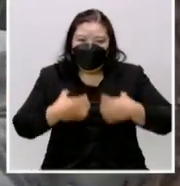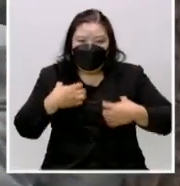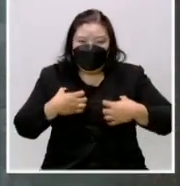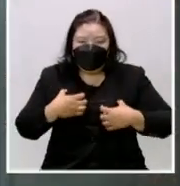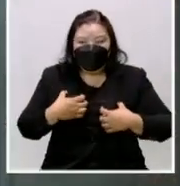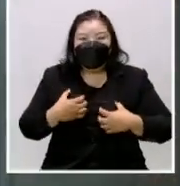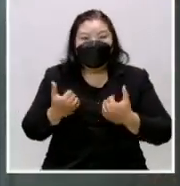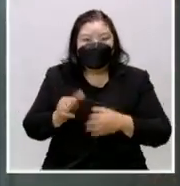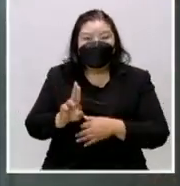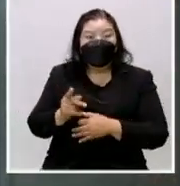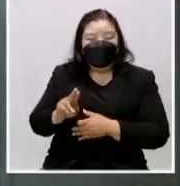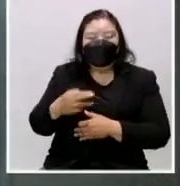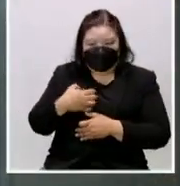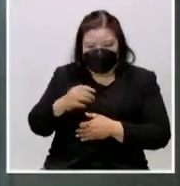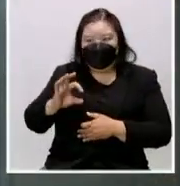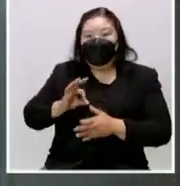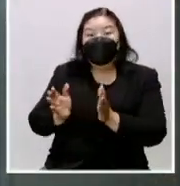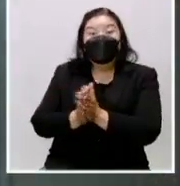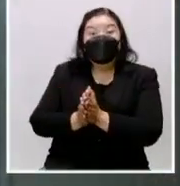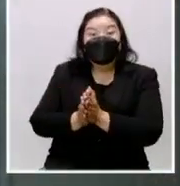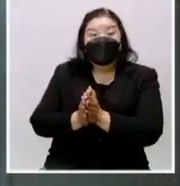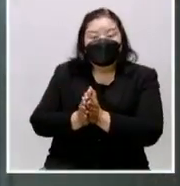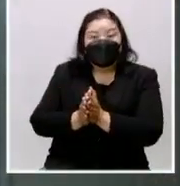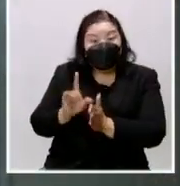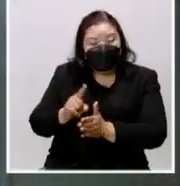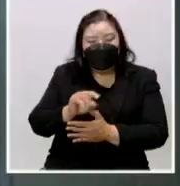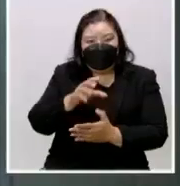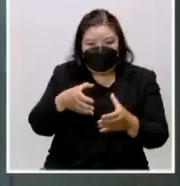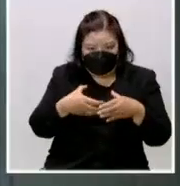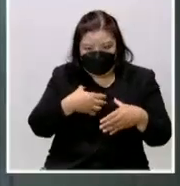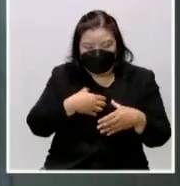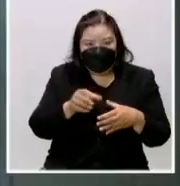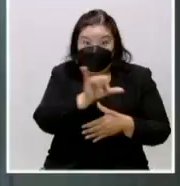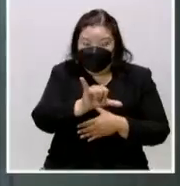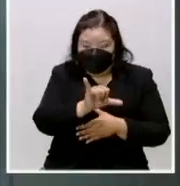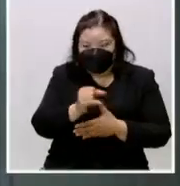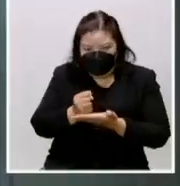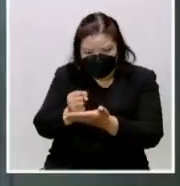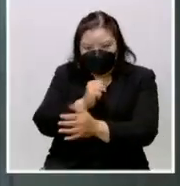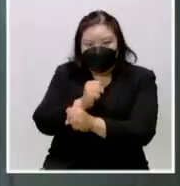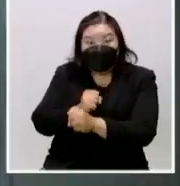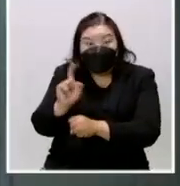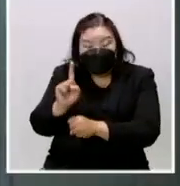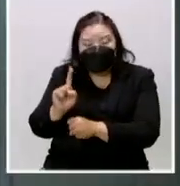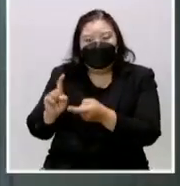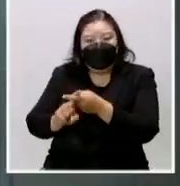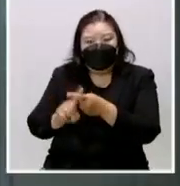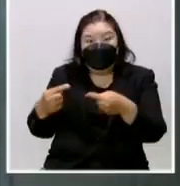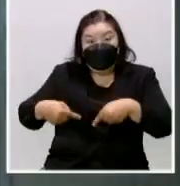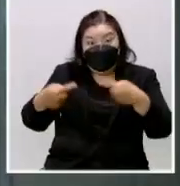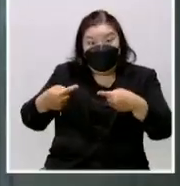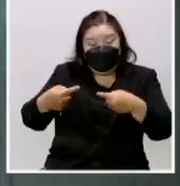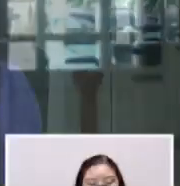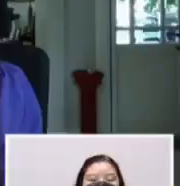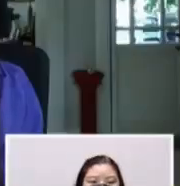ท่าทีว่าต้องการจะเข้าเป็นสมาชิกของนาโต้เพื่อจะให้นาโต้และชาติตะวันตกนั้นปกป้องตัวเองจากรัสเซียค่ะซึ่งตลอดหลายสัปดาห์ที่ผ่